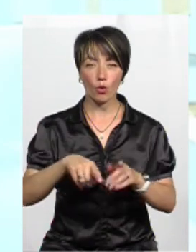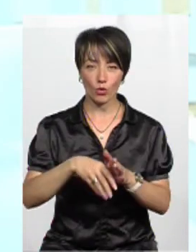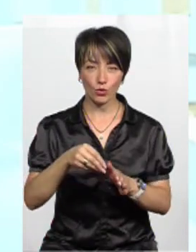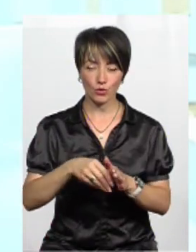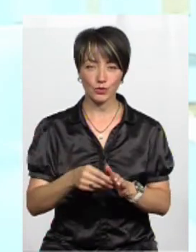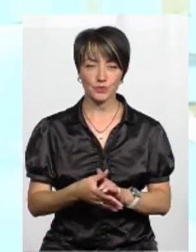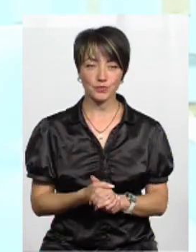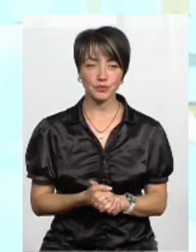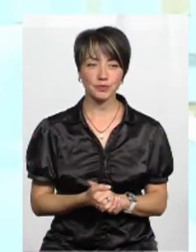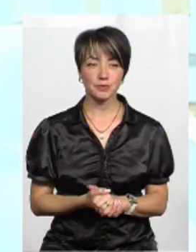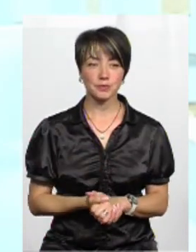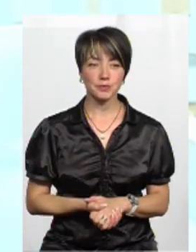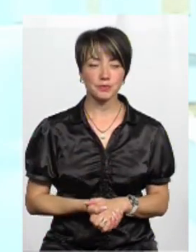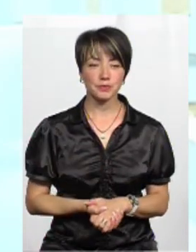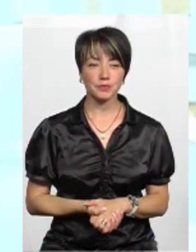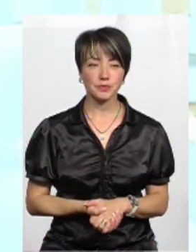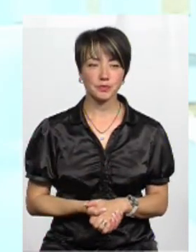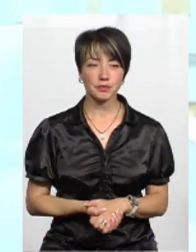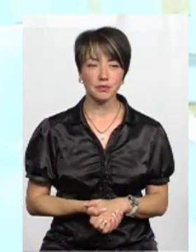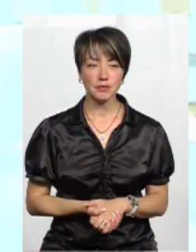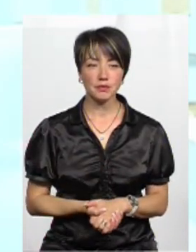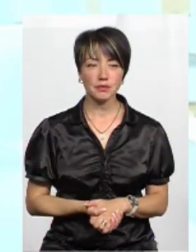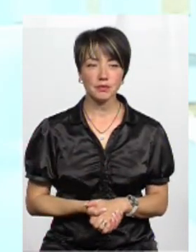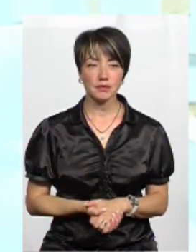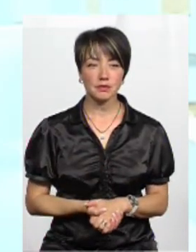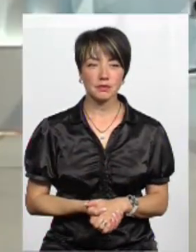в окрузі, по якому ви балотуєтесь.